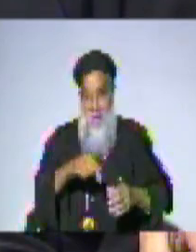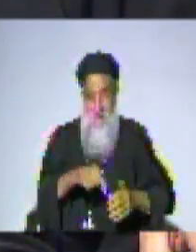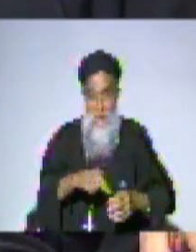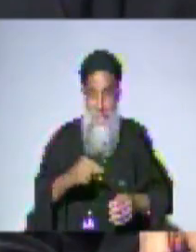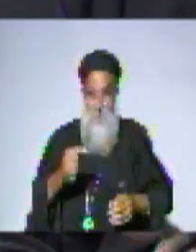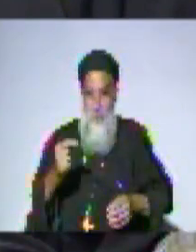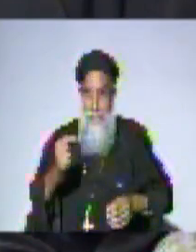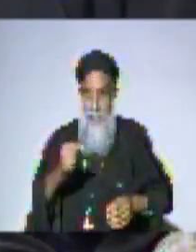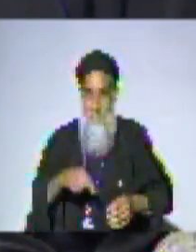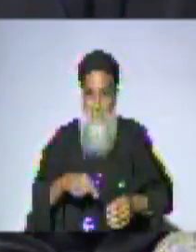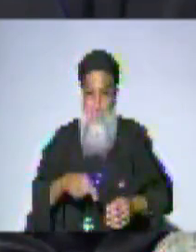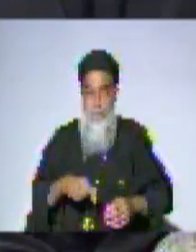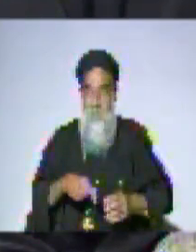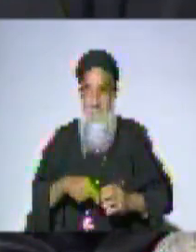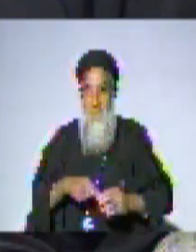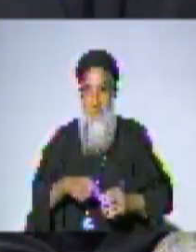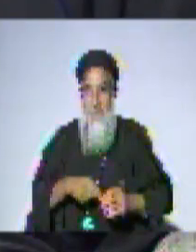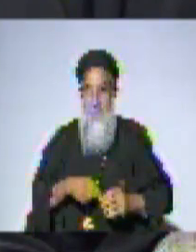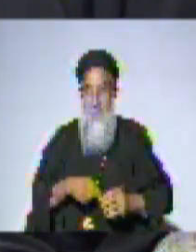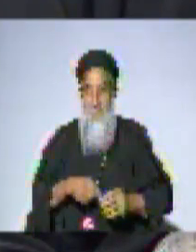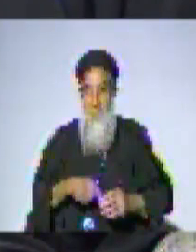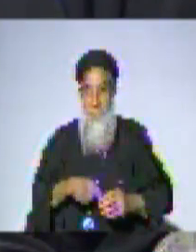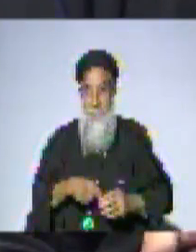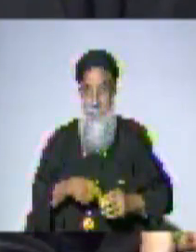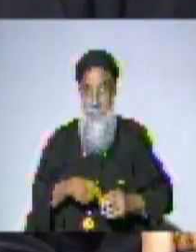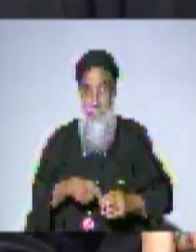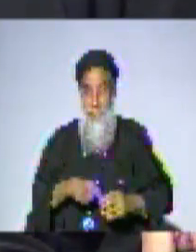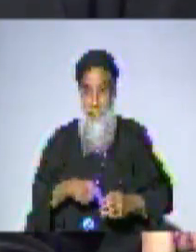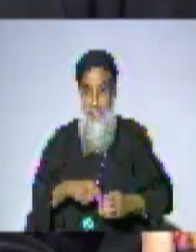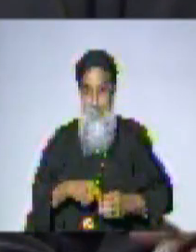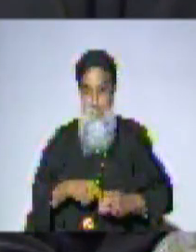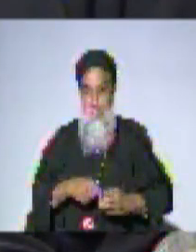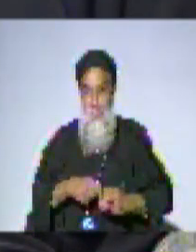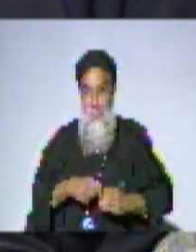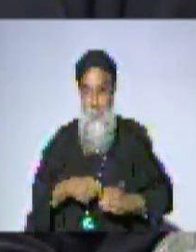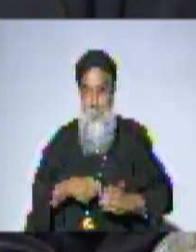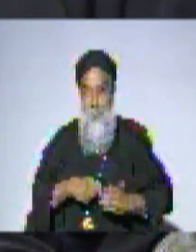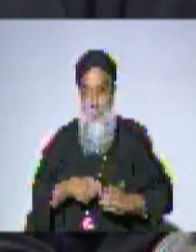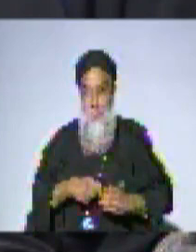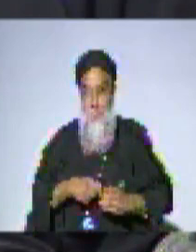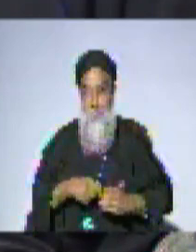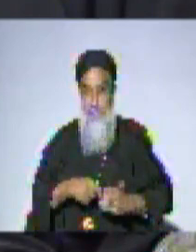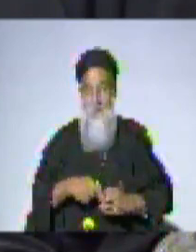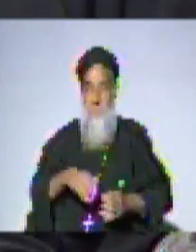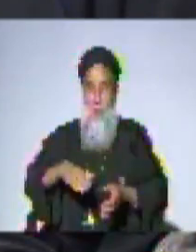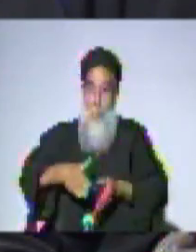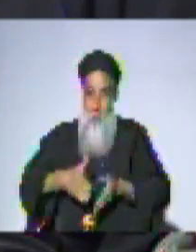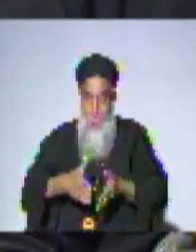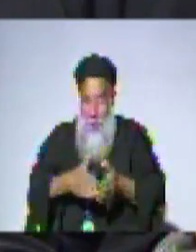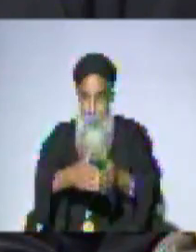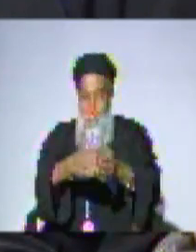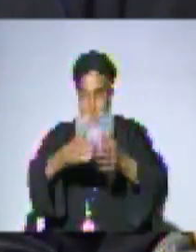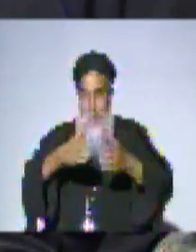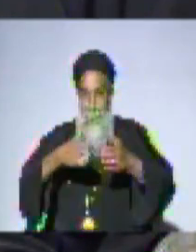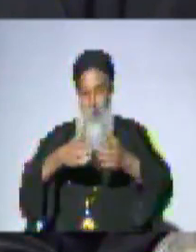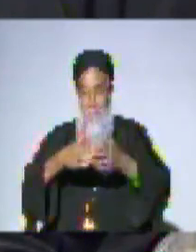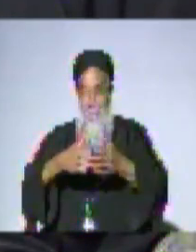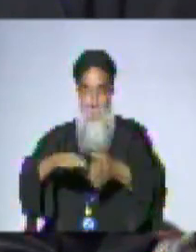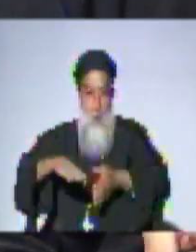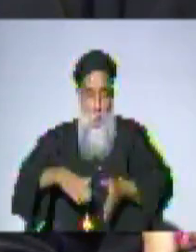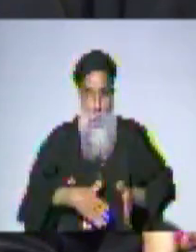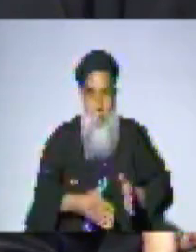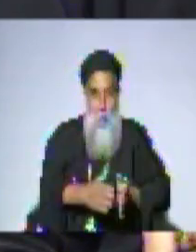الأرض ولكن الإنسان أيضا حاليا ممكن يكون في البعض منهم تحت الأرض في الأنفاق في الغواصات في